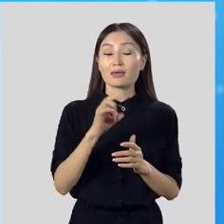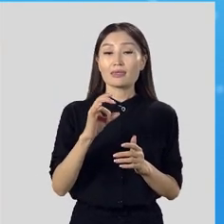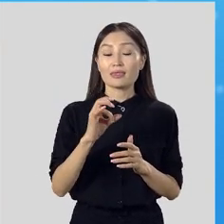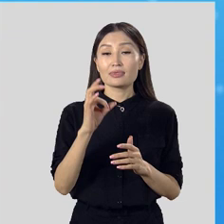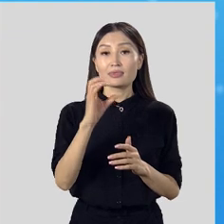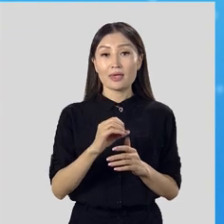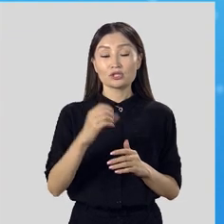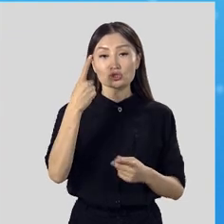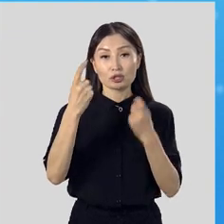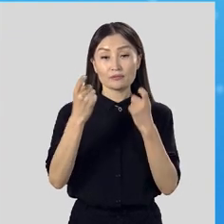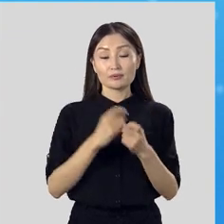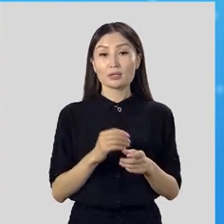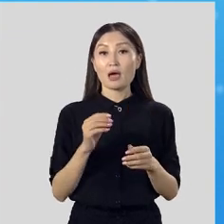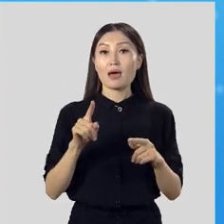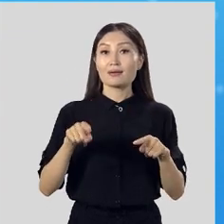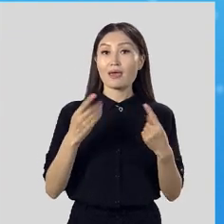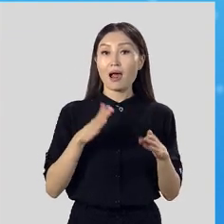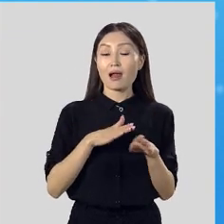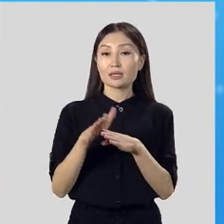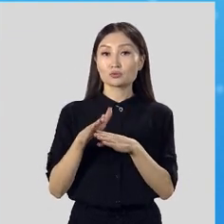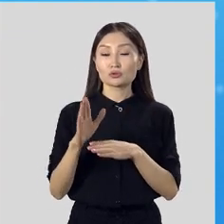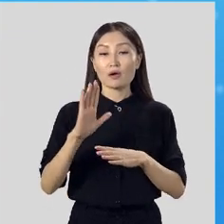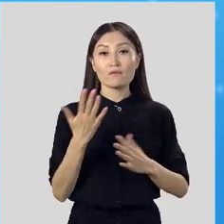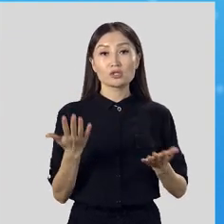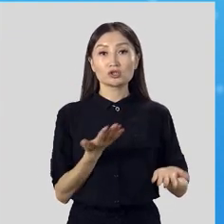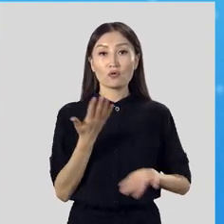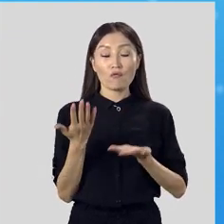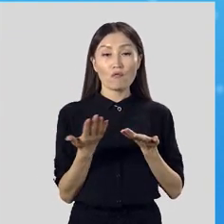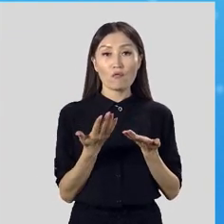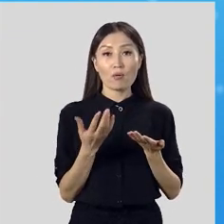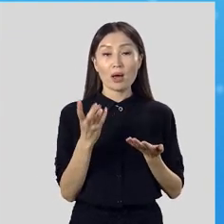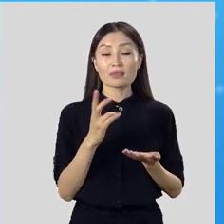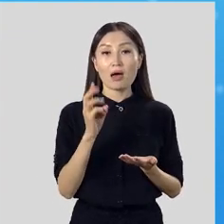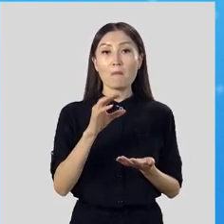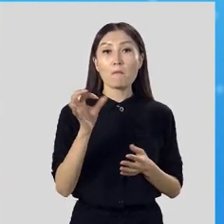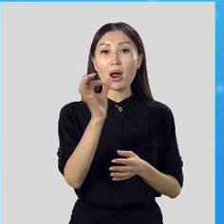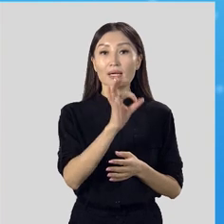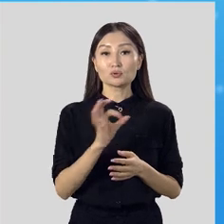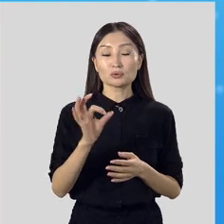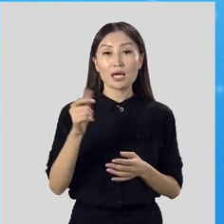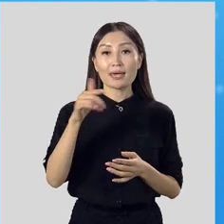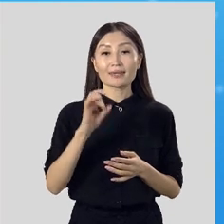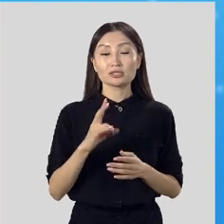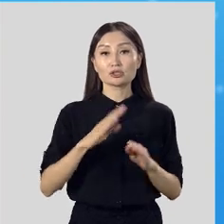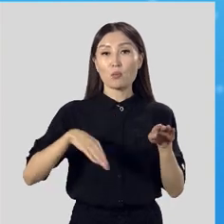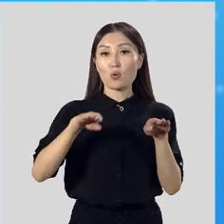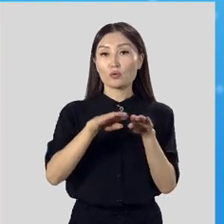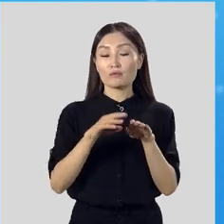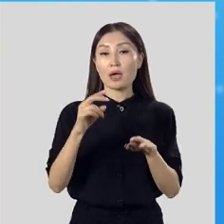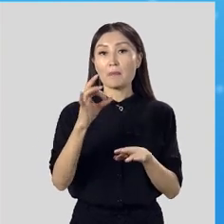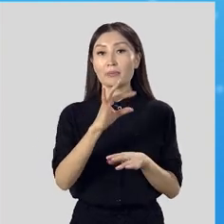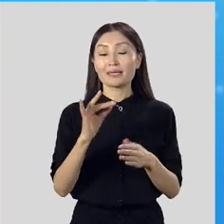Генетическая информация реализуется в живом, на молекулярно-генетическом уровне